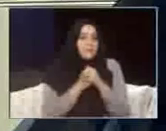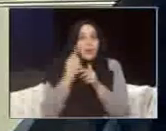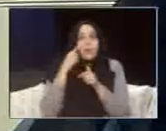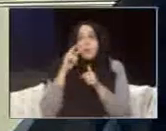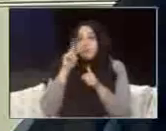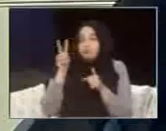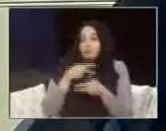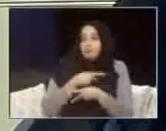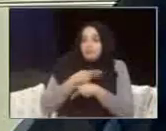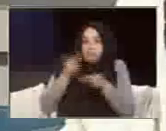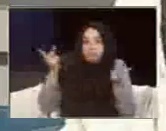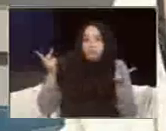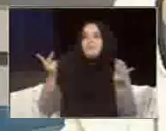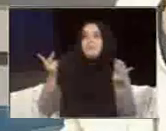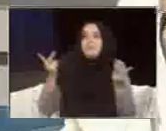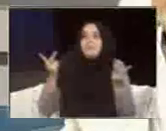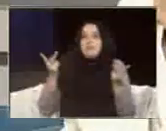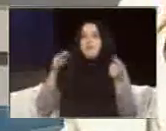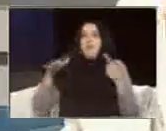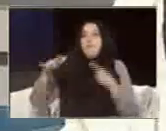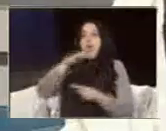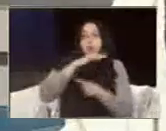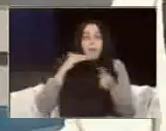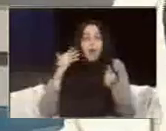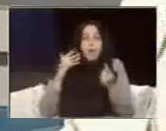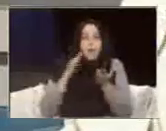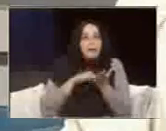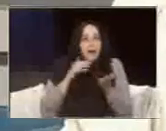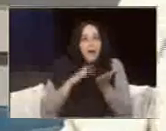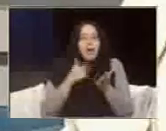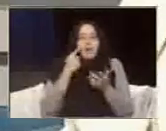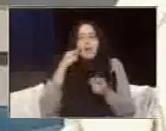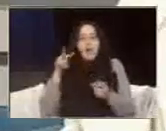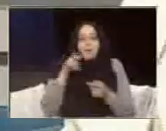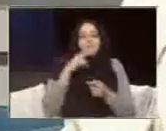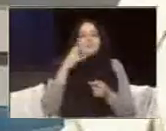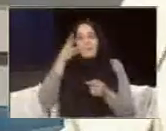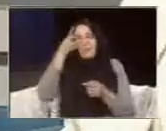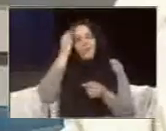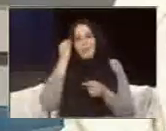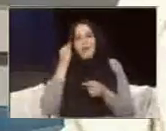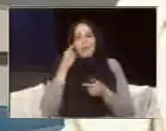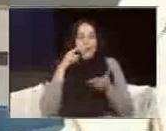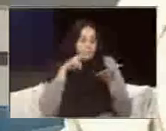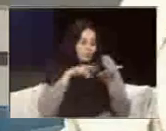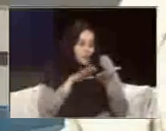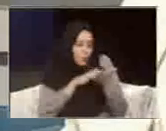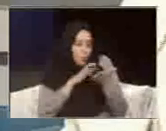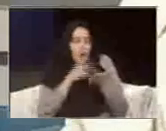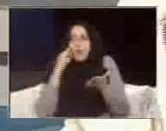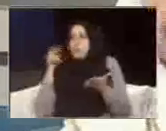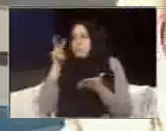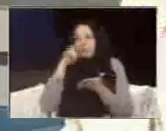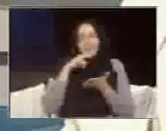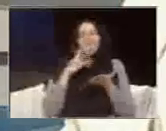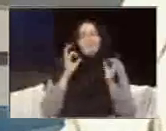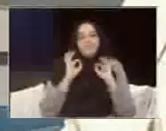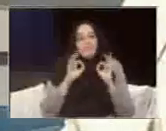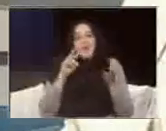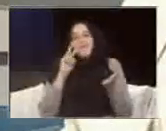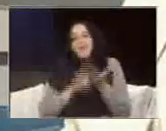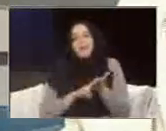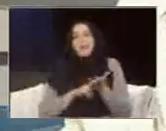الله المنشور المفتوح في هذا الكون الواسع، سيصل حتما إلى معرفة هذه الحقيقة الكبرى. فاعلم